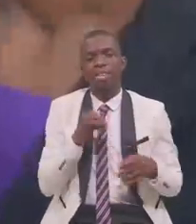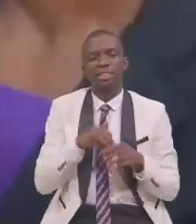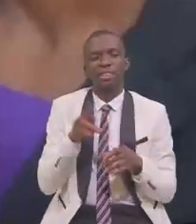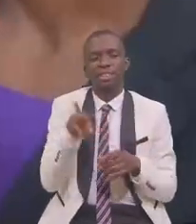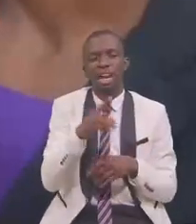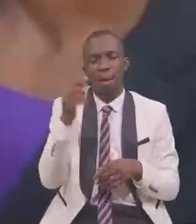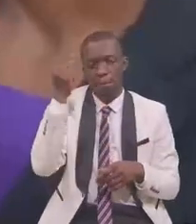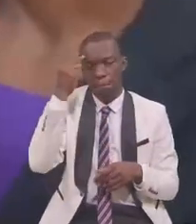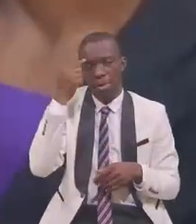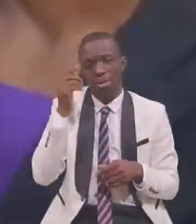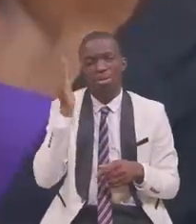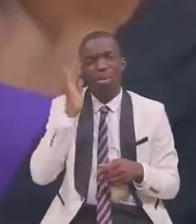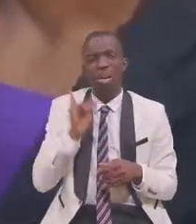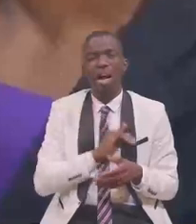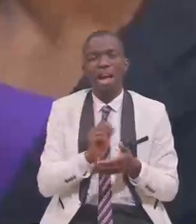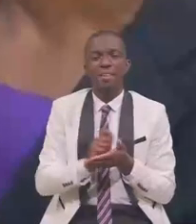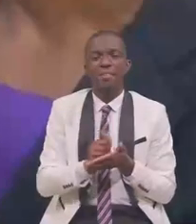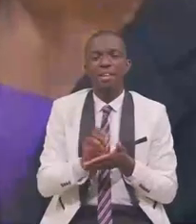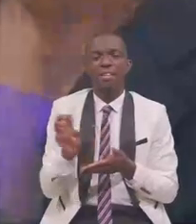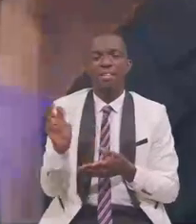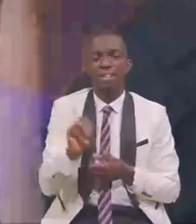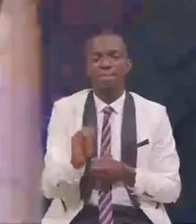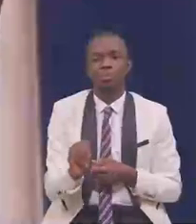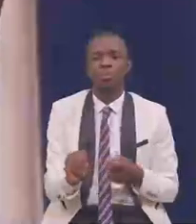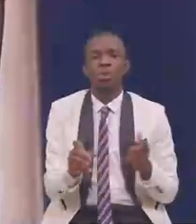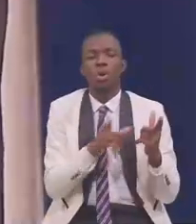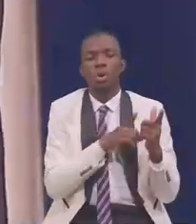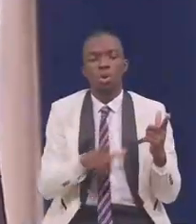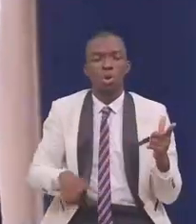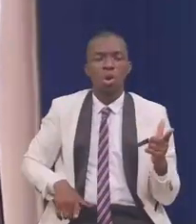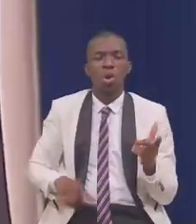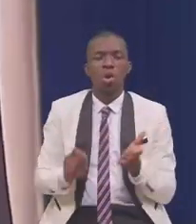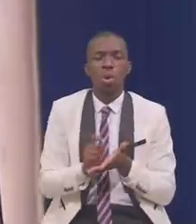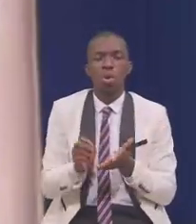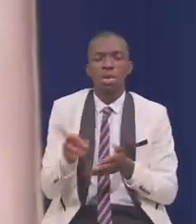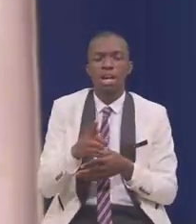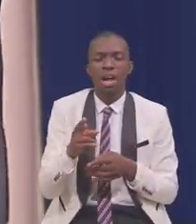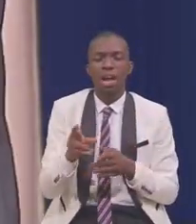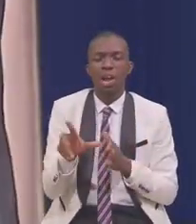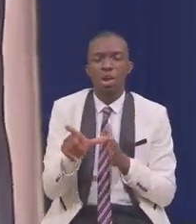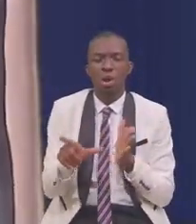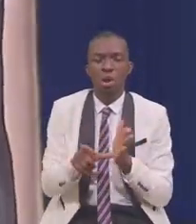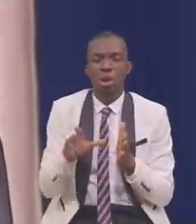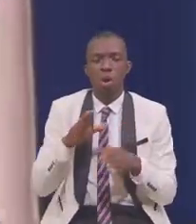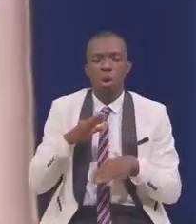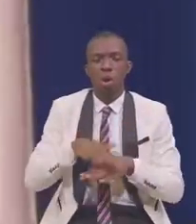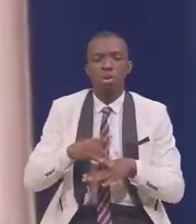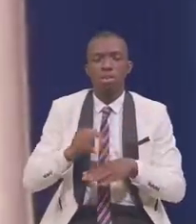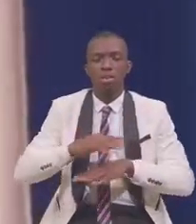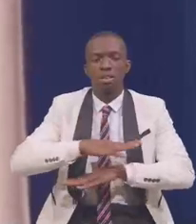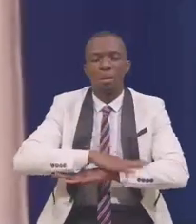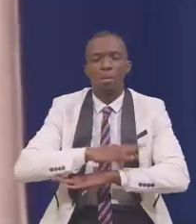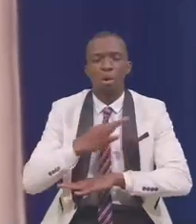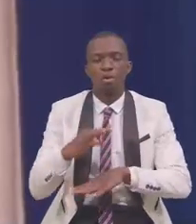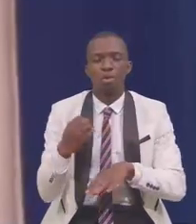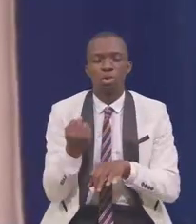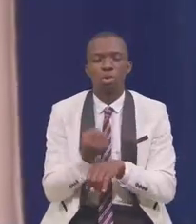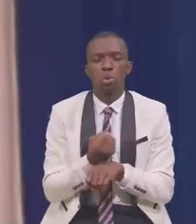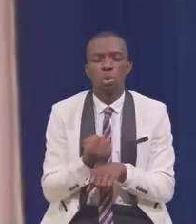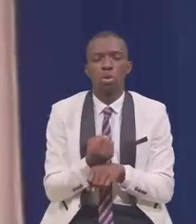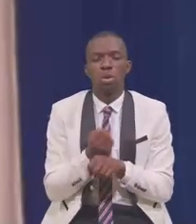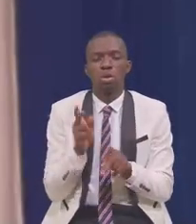Dieu a écrit la loi sur des tables de pierre. Les gens les ont lues lorsque des